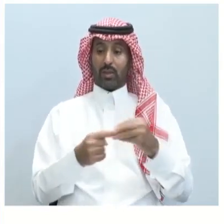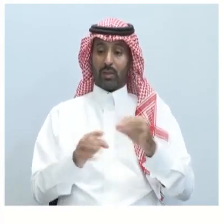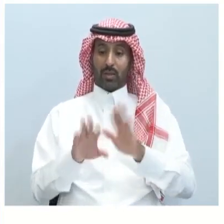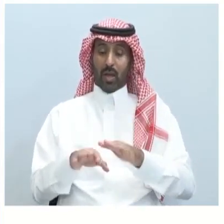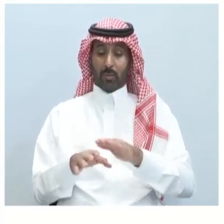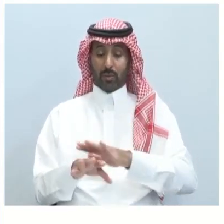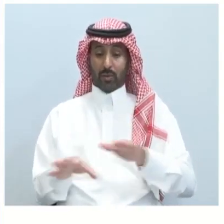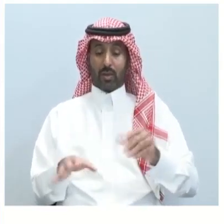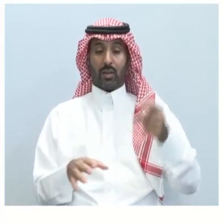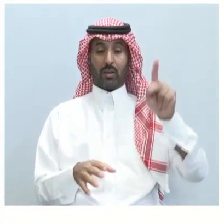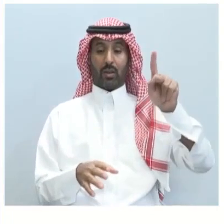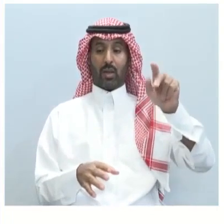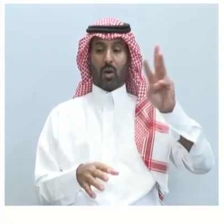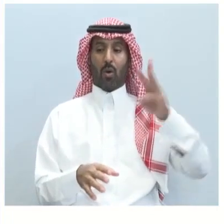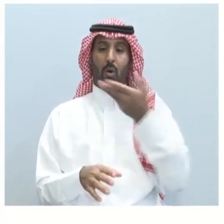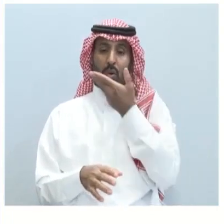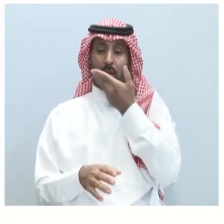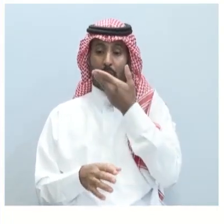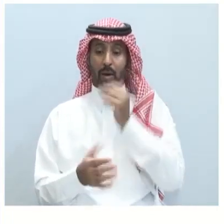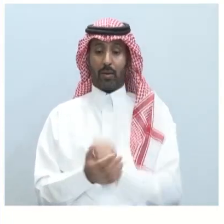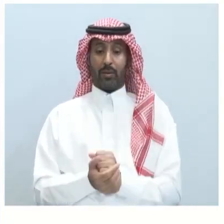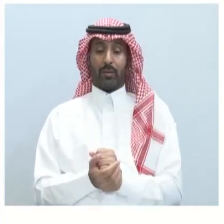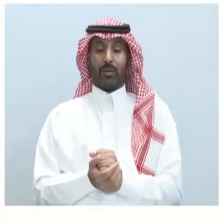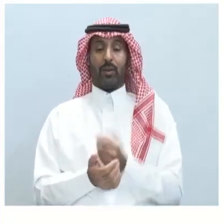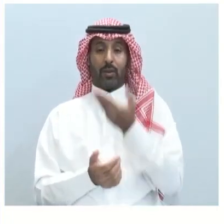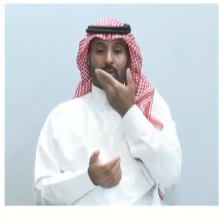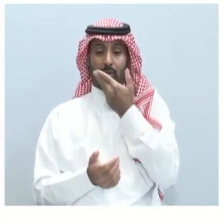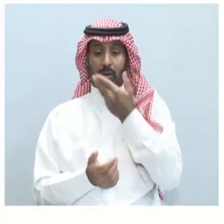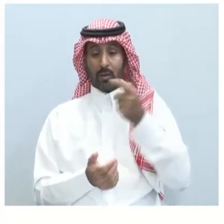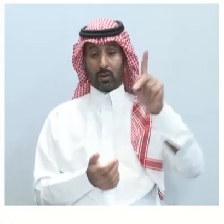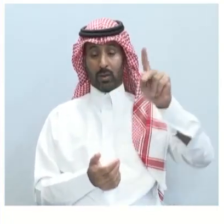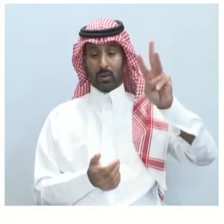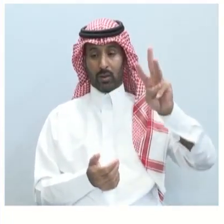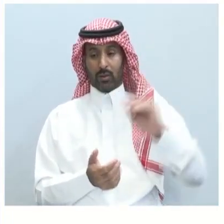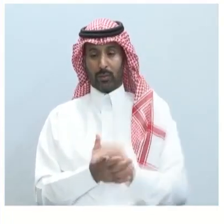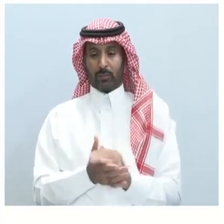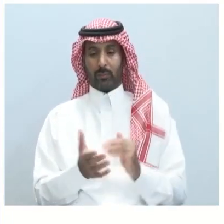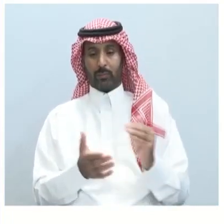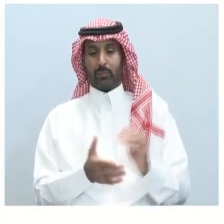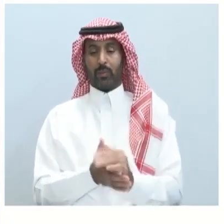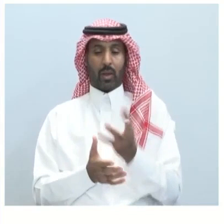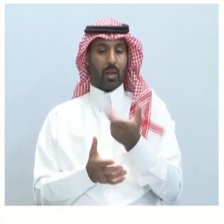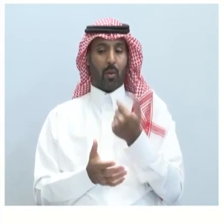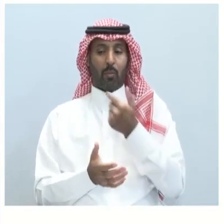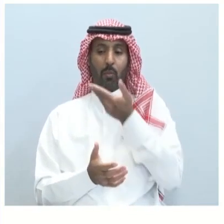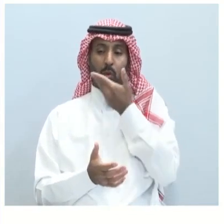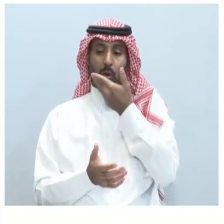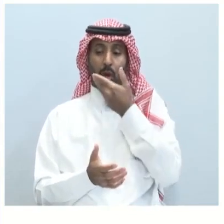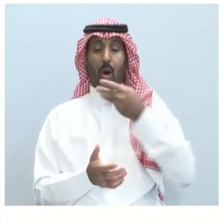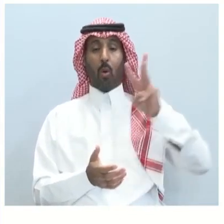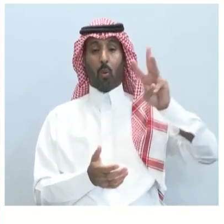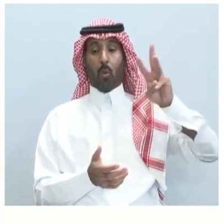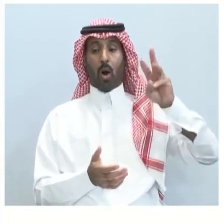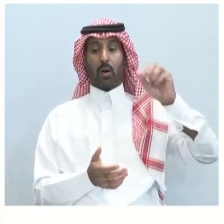ثابت التاين لمين للماء اللي هو قلنا انه الدبليو جاي من ايش من ووتر حتى